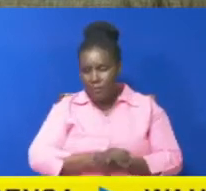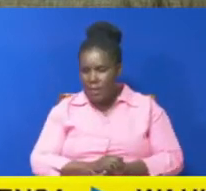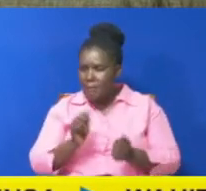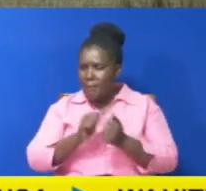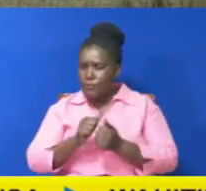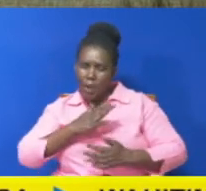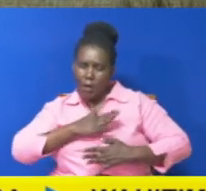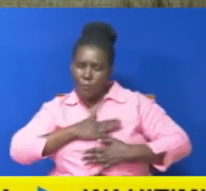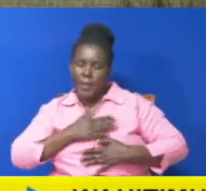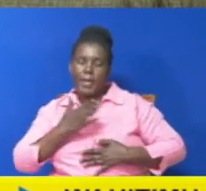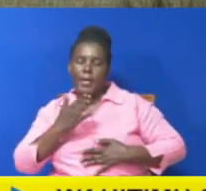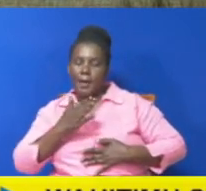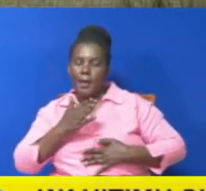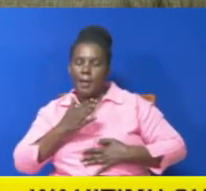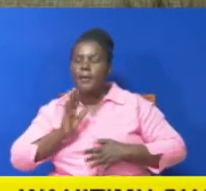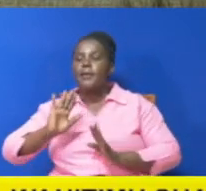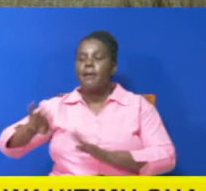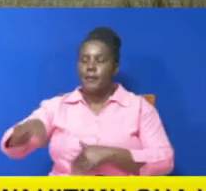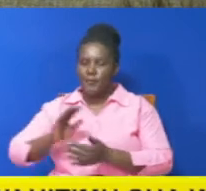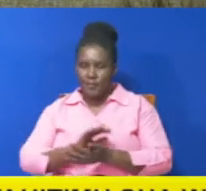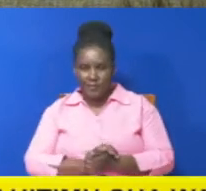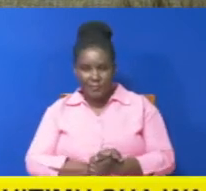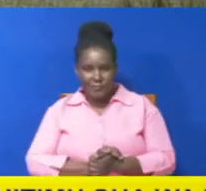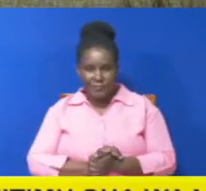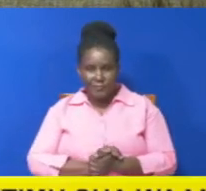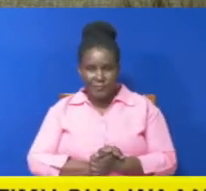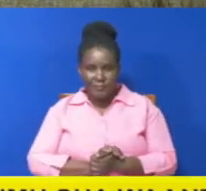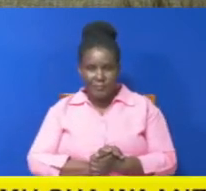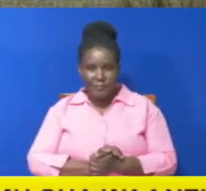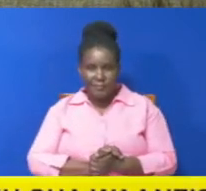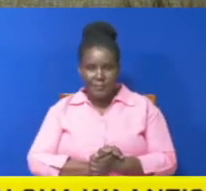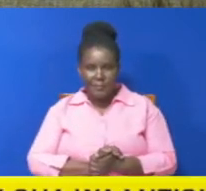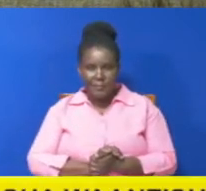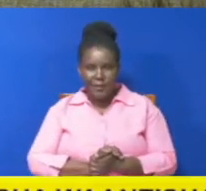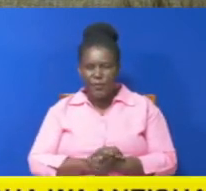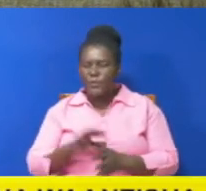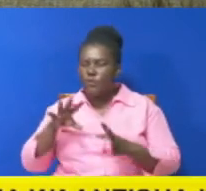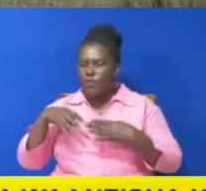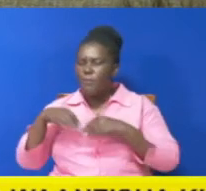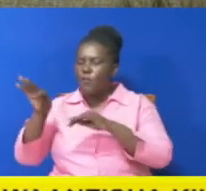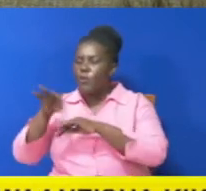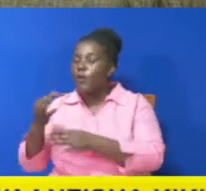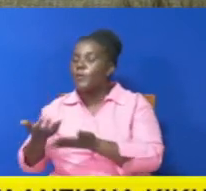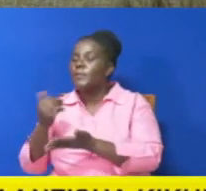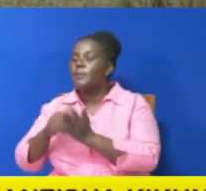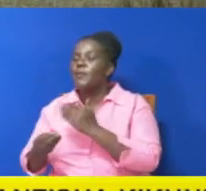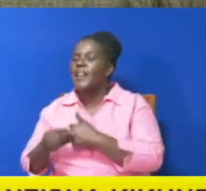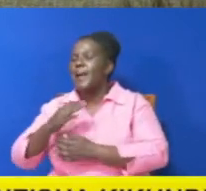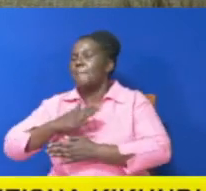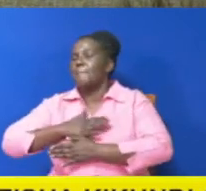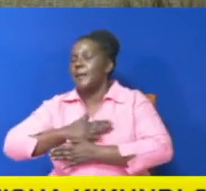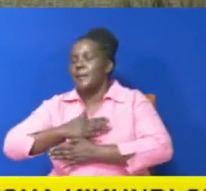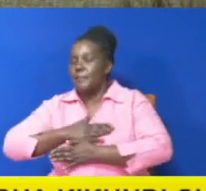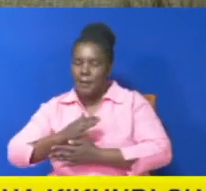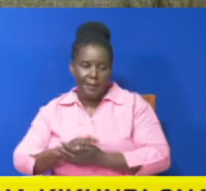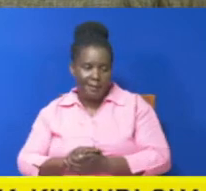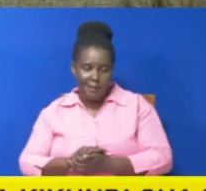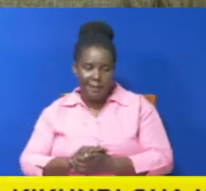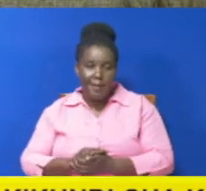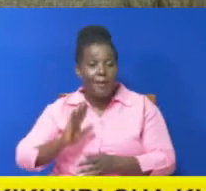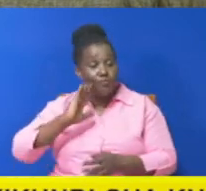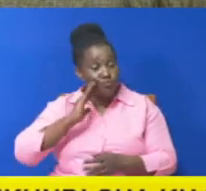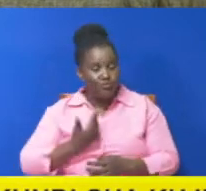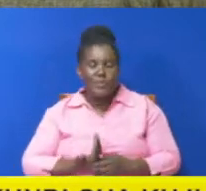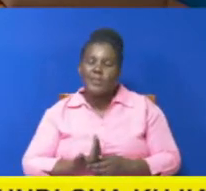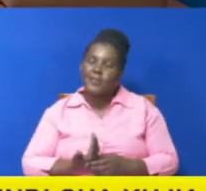kwanza, kwa sababu na hiyo umekuwa mtego mkubwa sana, kwamba naolewa na fulani kwa sababu nampenda, au namuoa kwa sababu nampenda. Ngoja nikupe ushuhuda. Inawezekana